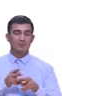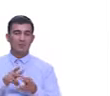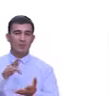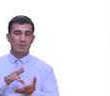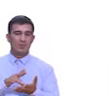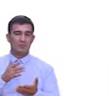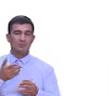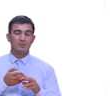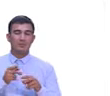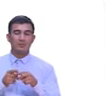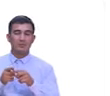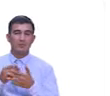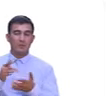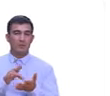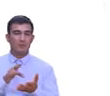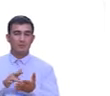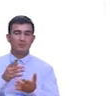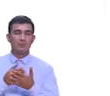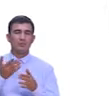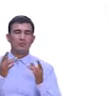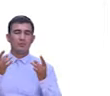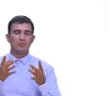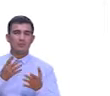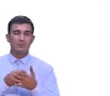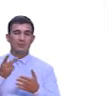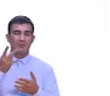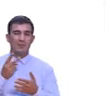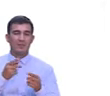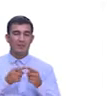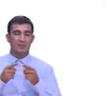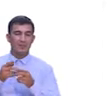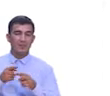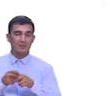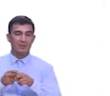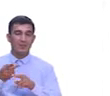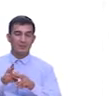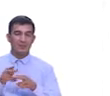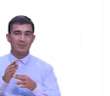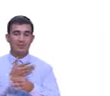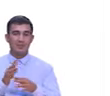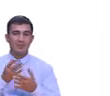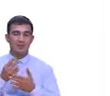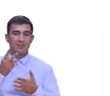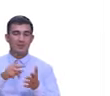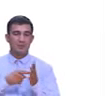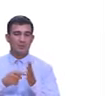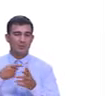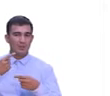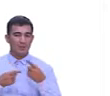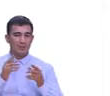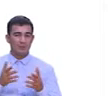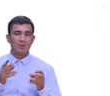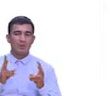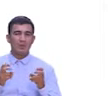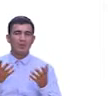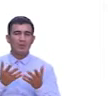o'rtasi. Kesmaning o'rtasi deb, uni o'zaro teng ikkita kesmaga ajratuvchi nuqtaga aytiladi. Va bu